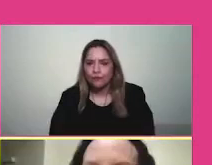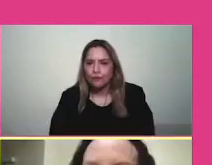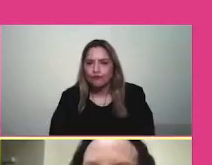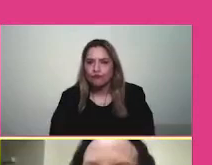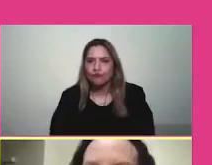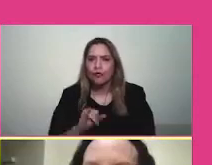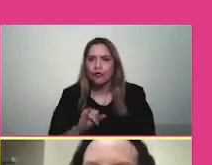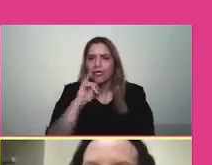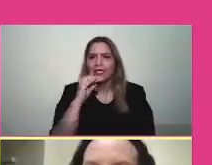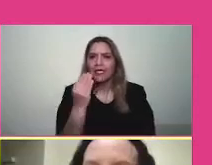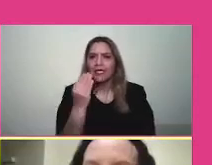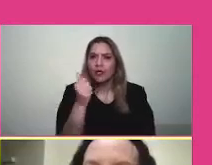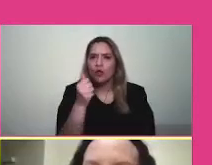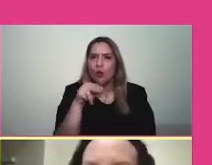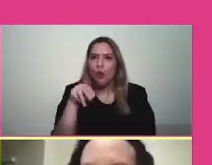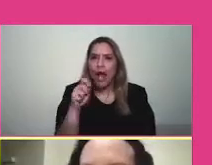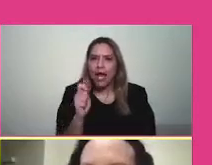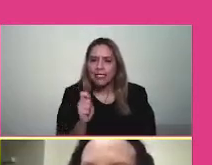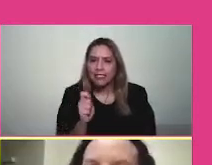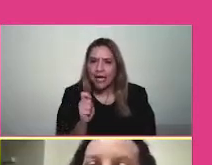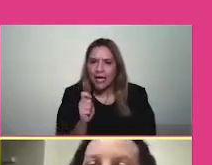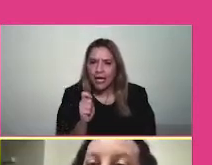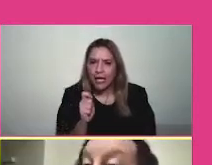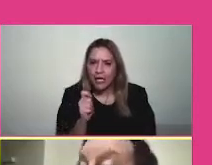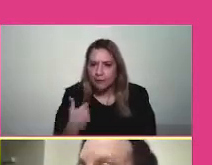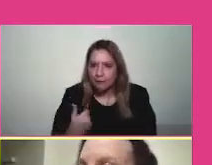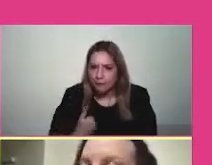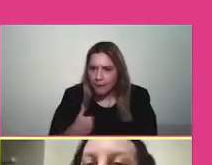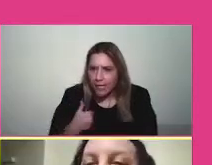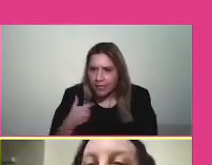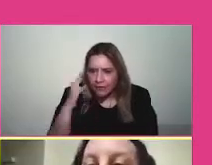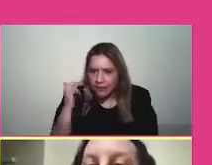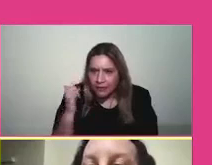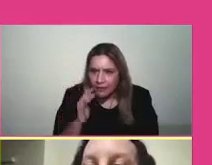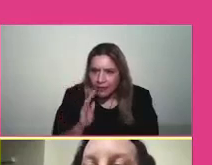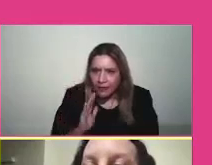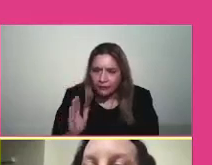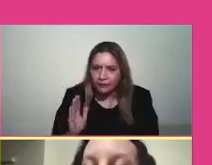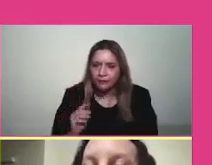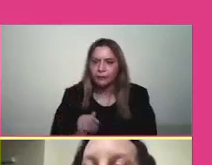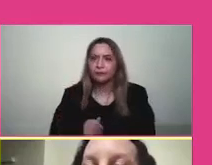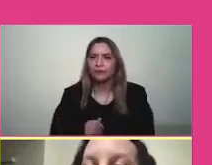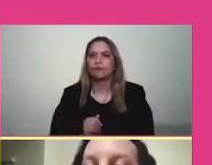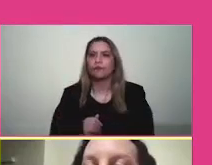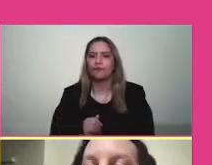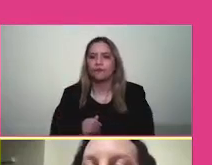Ιωάννα Παναγοπούλου παίζει, δεν κατάλαβα. Παίζει Ιωάννα.